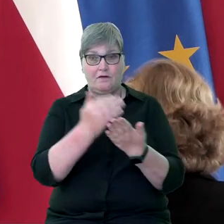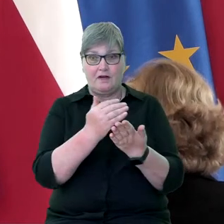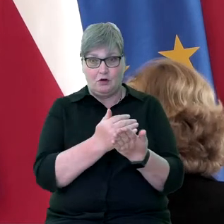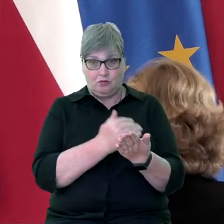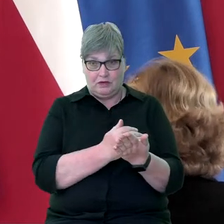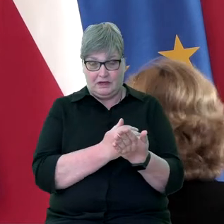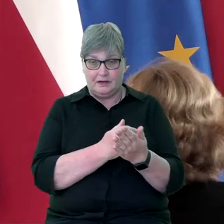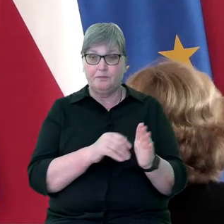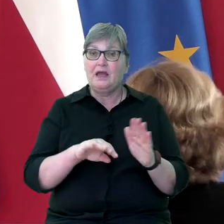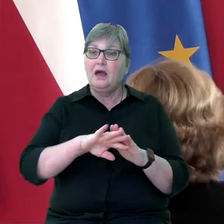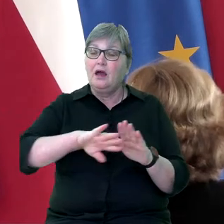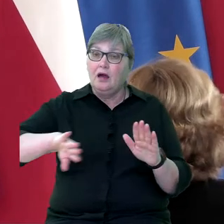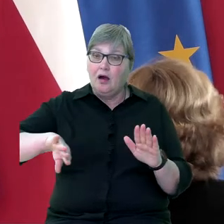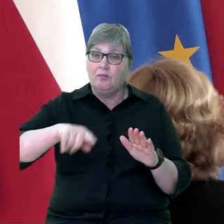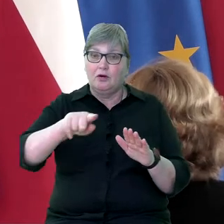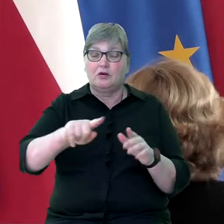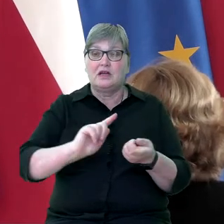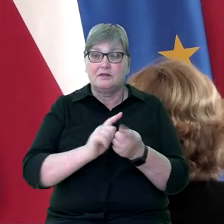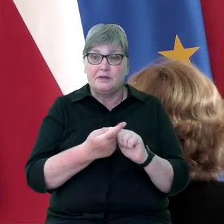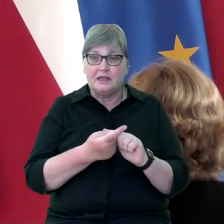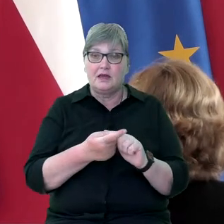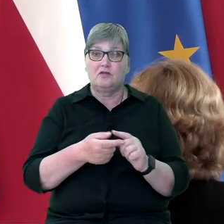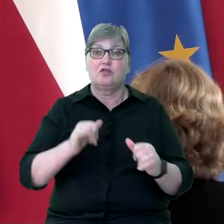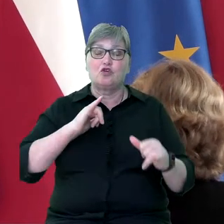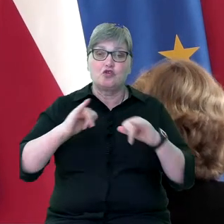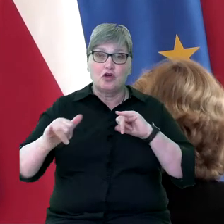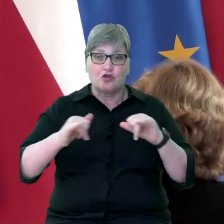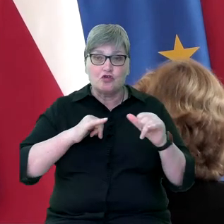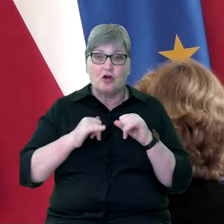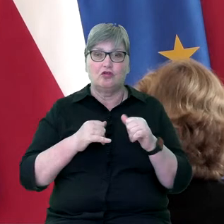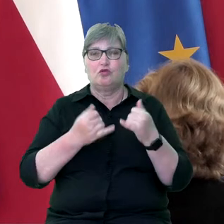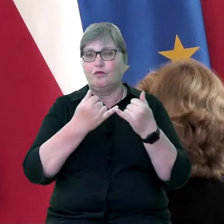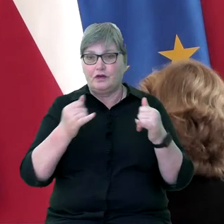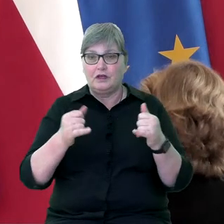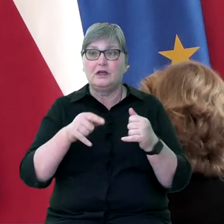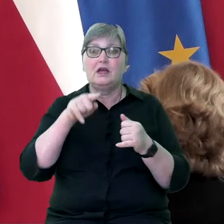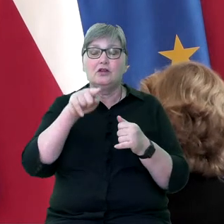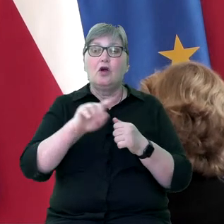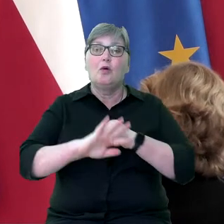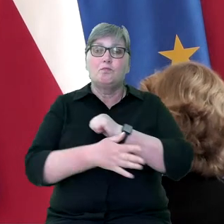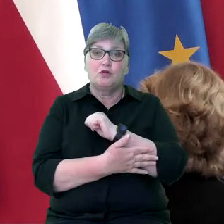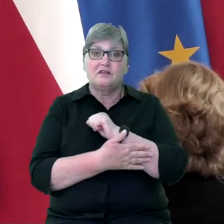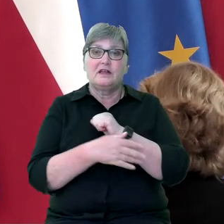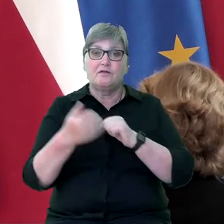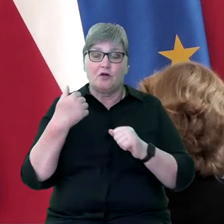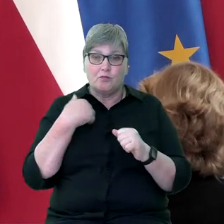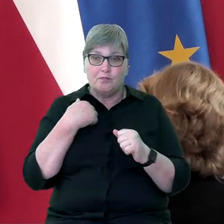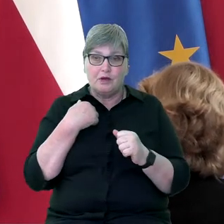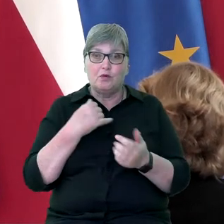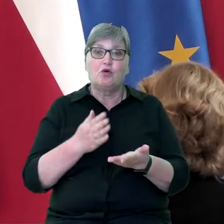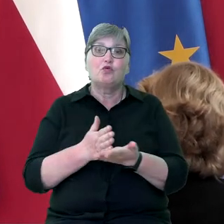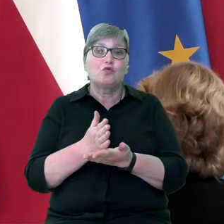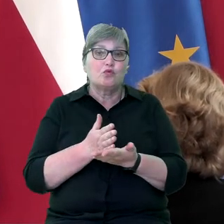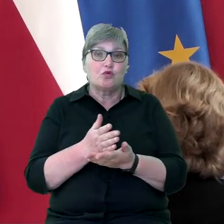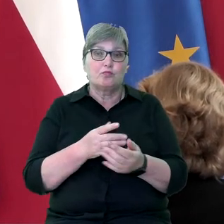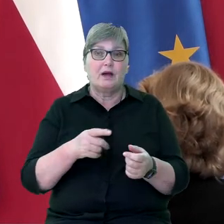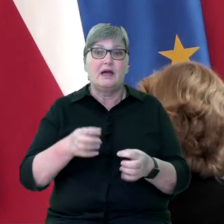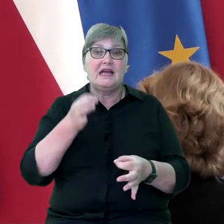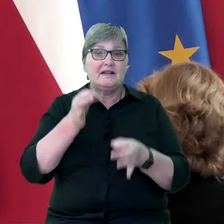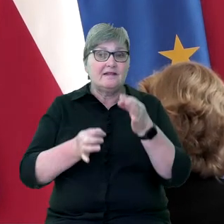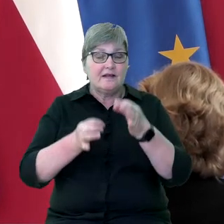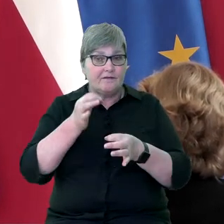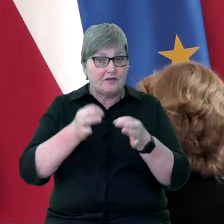rządów oraz elit politycznych, kluczowe znaczenie miała więc służba cywilna, której powinien przyświecać cel i